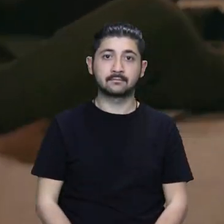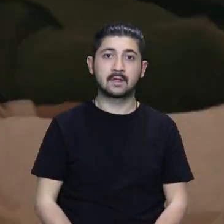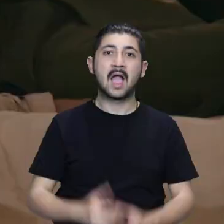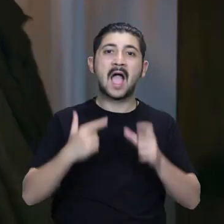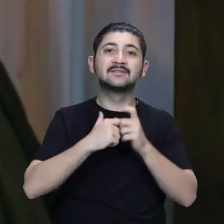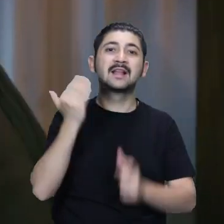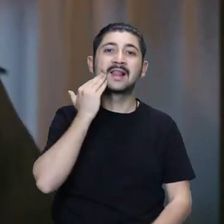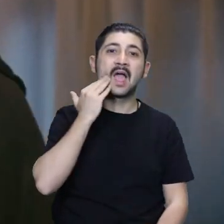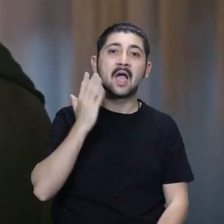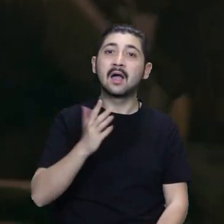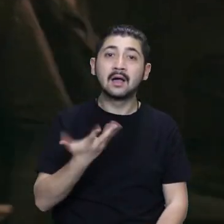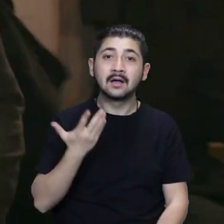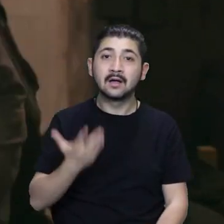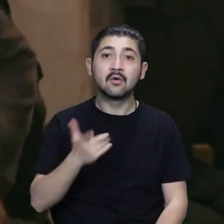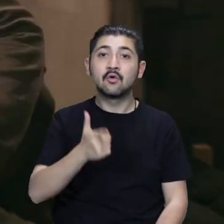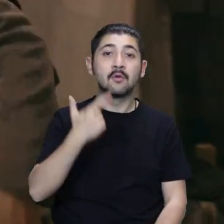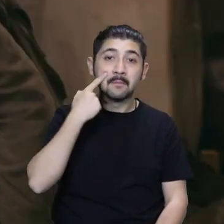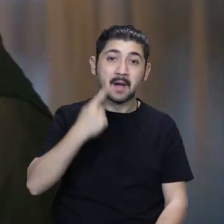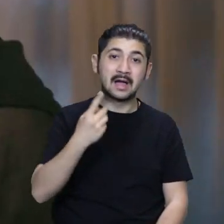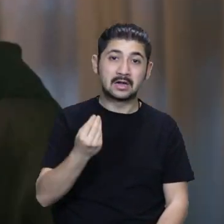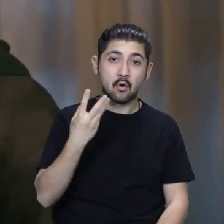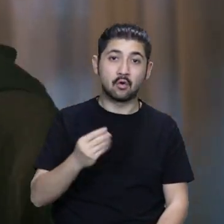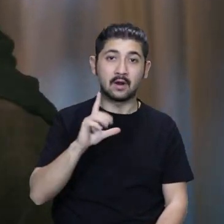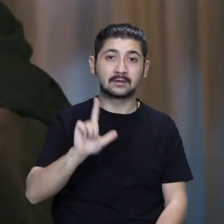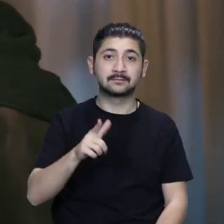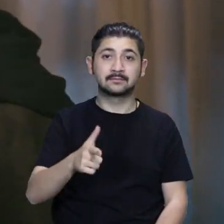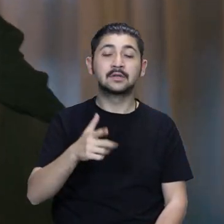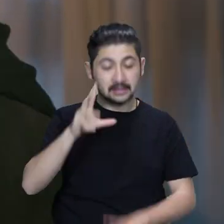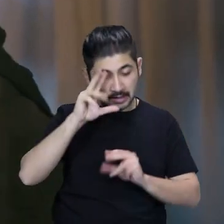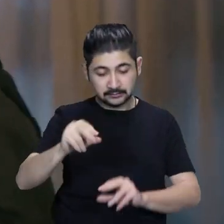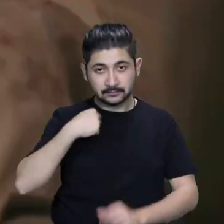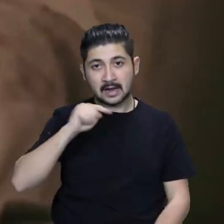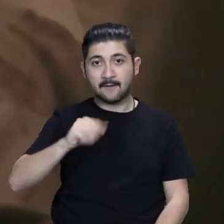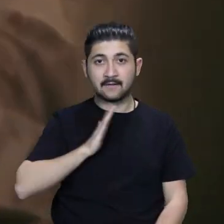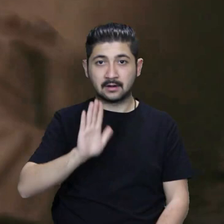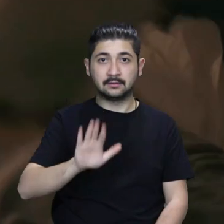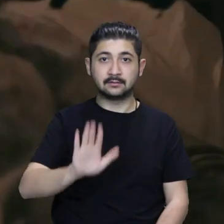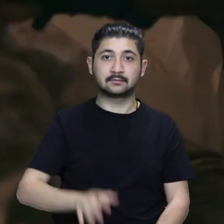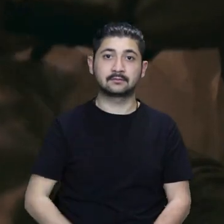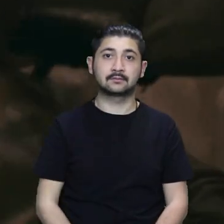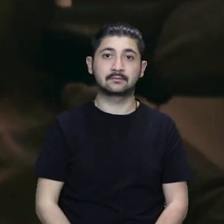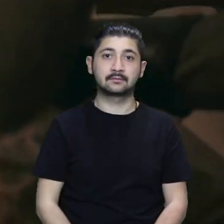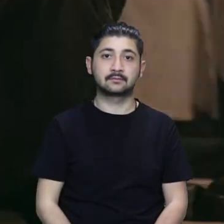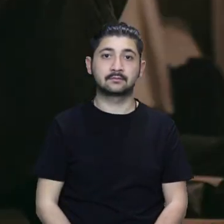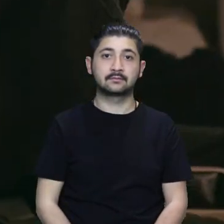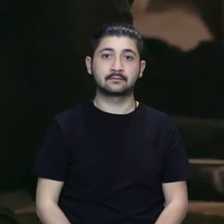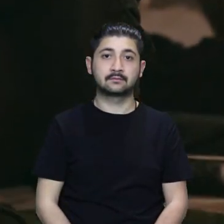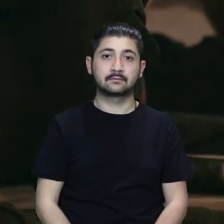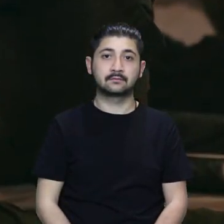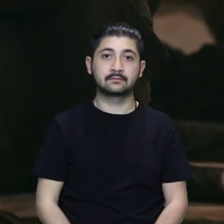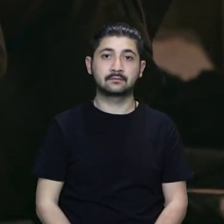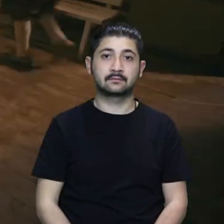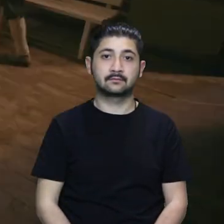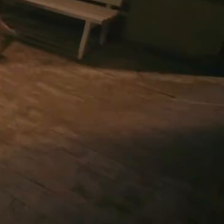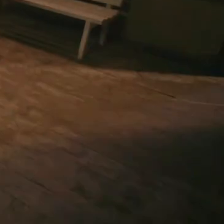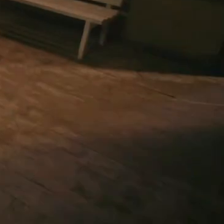Efsane ne? Bu yere baksan iyi olur. Tamam. Yatır oraya geliyorum şimdi. Mevlüt genç